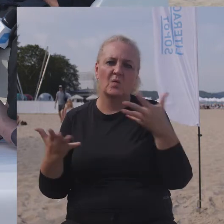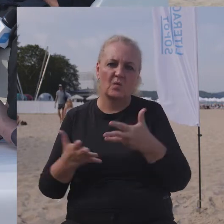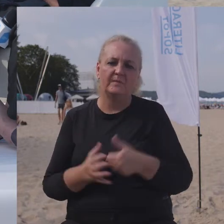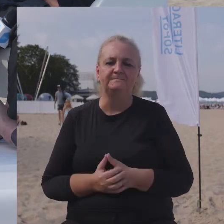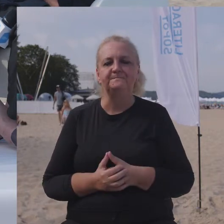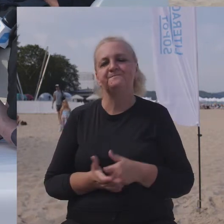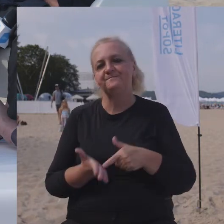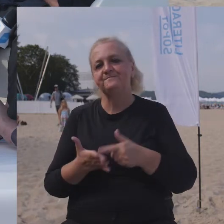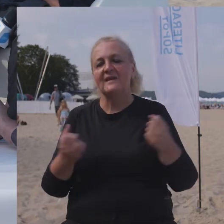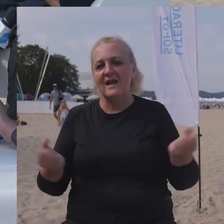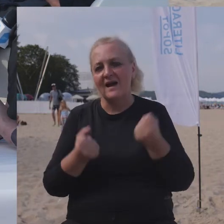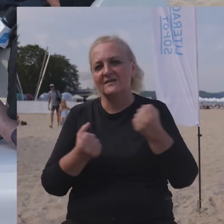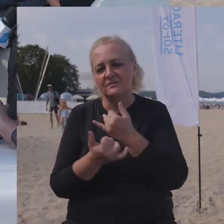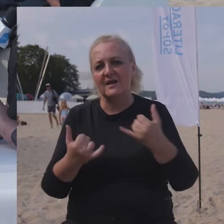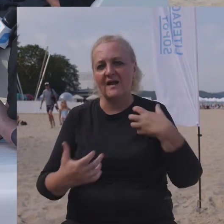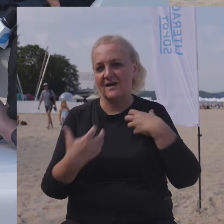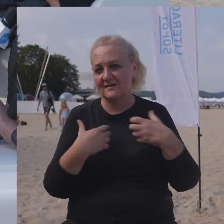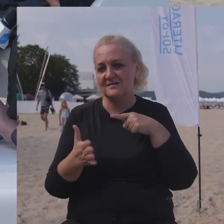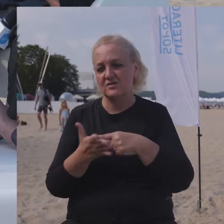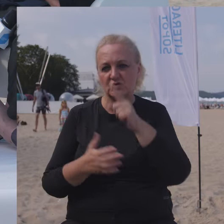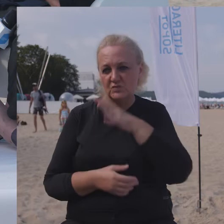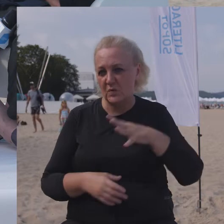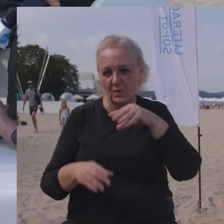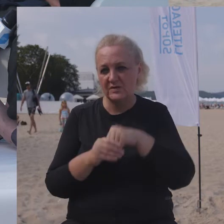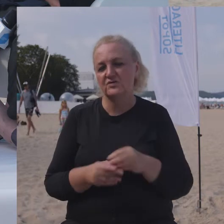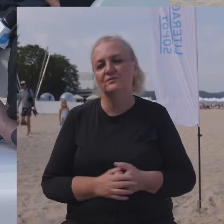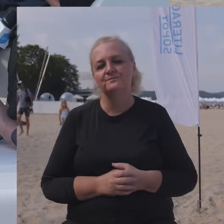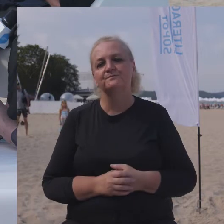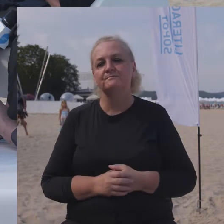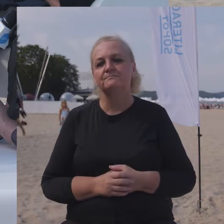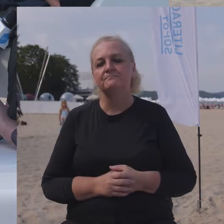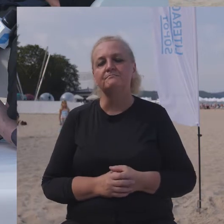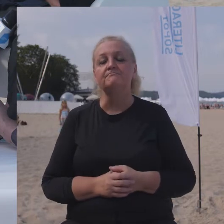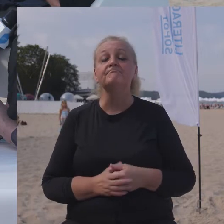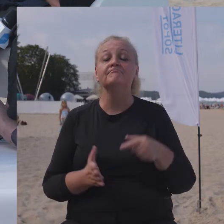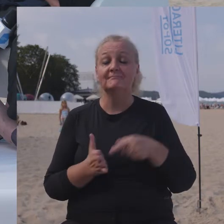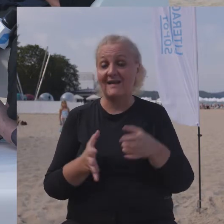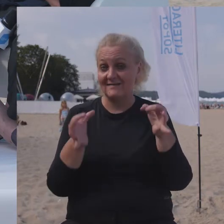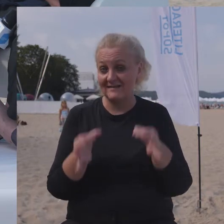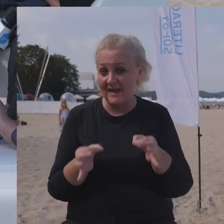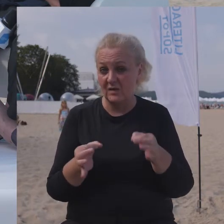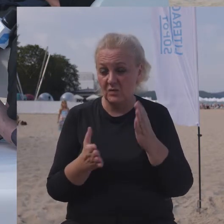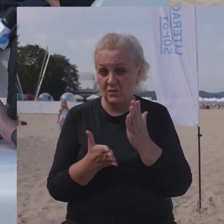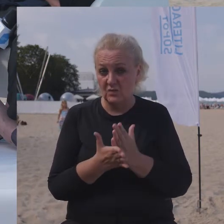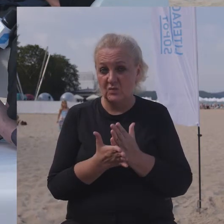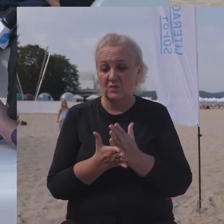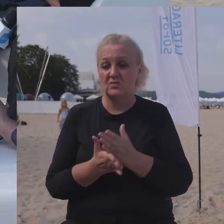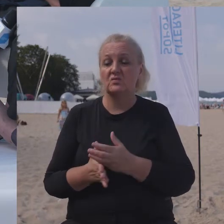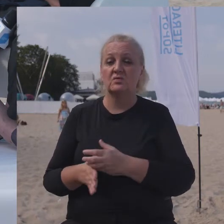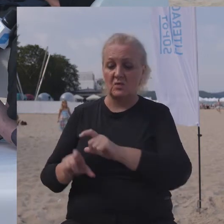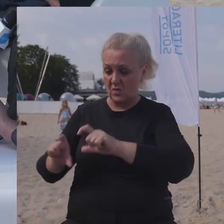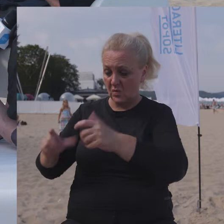kluby czy aktywność artystyczną i społeczną. Obróz już teraz w wieżowce